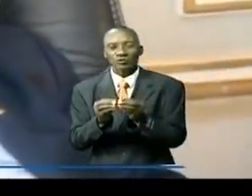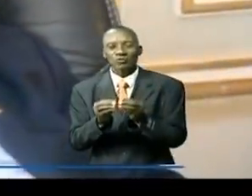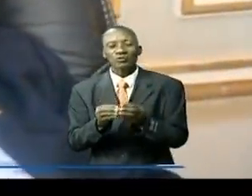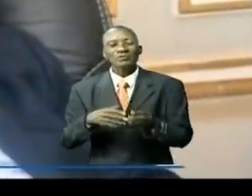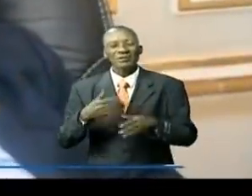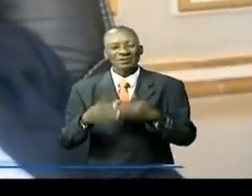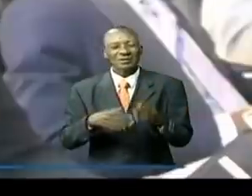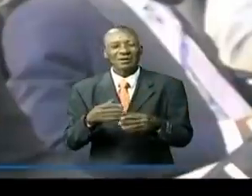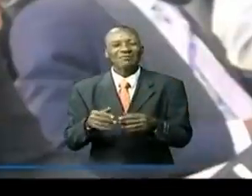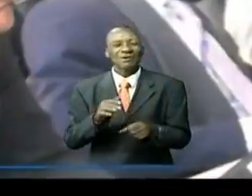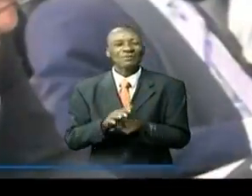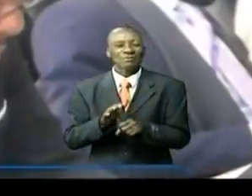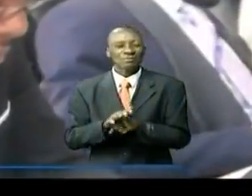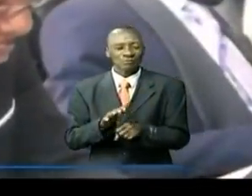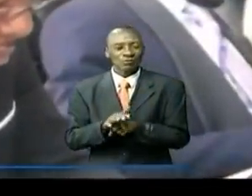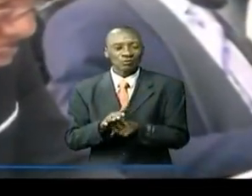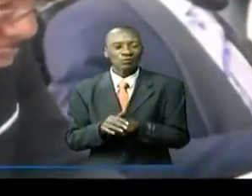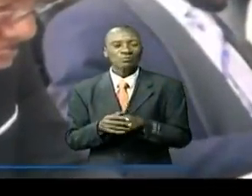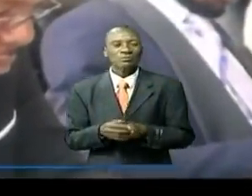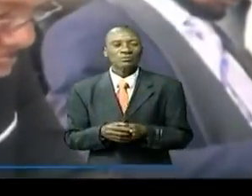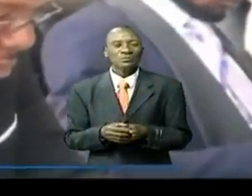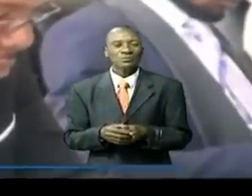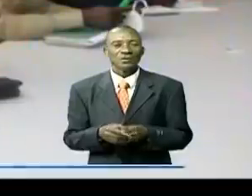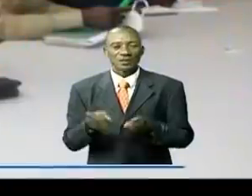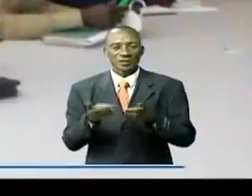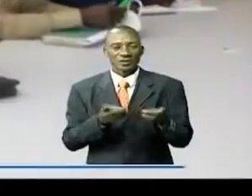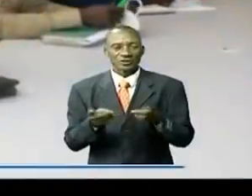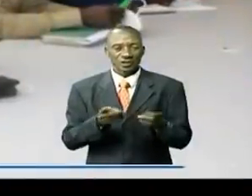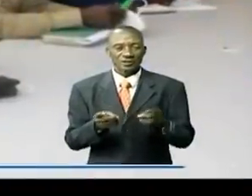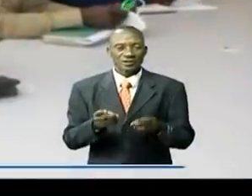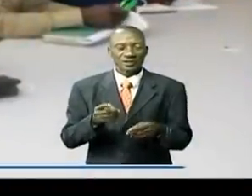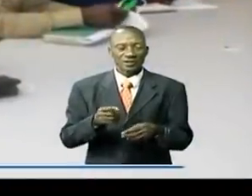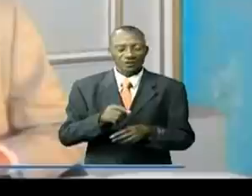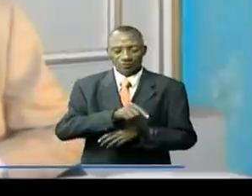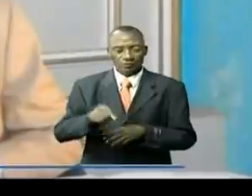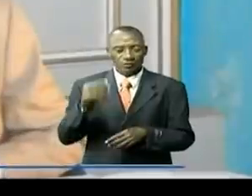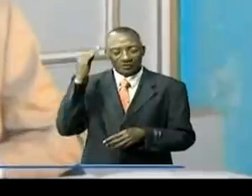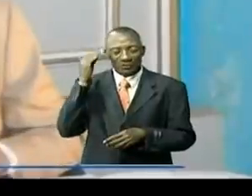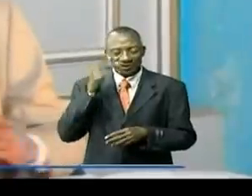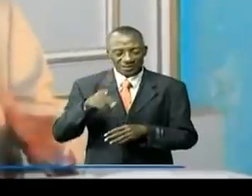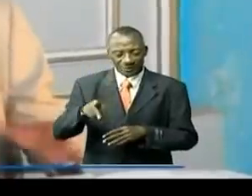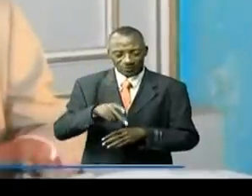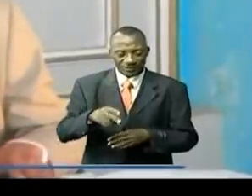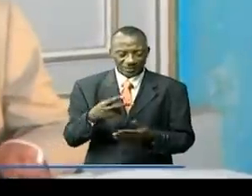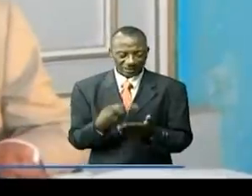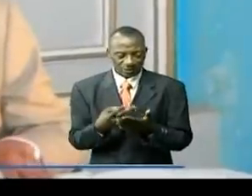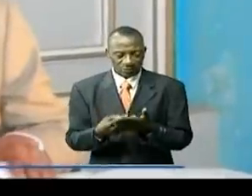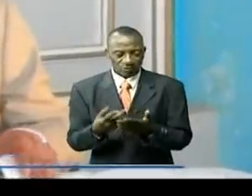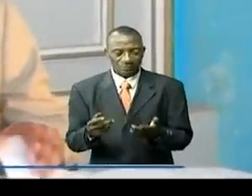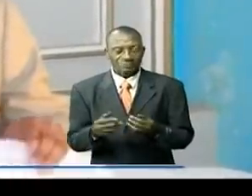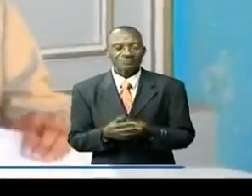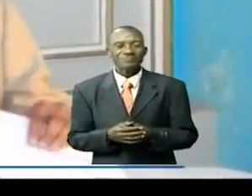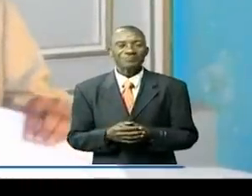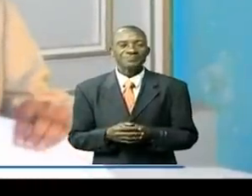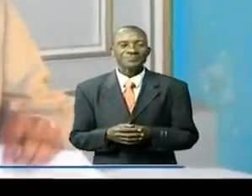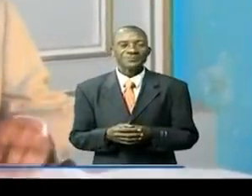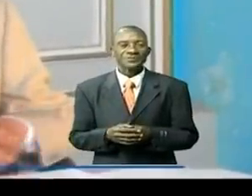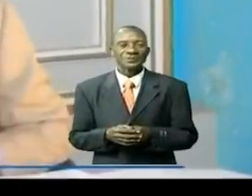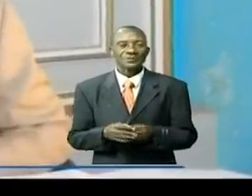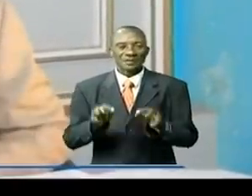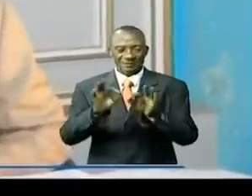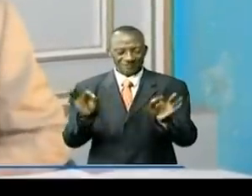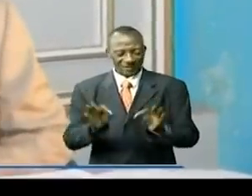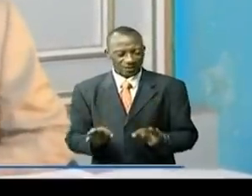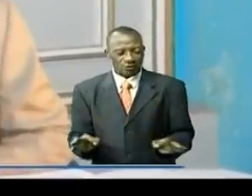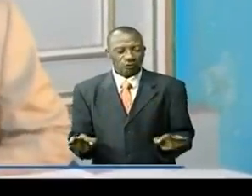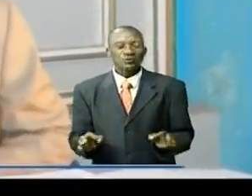haleine, dit Michel Chabange, directeur de cabinet du ministre provincial des Sports. La fédération avait adressé un courrier